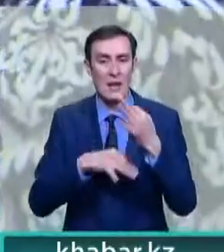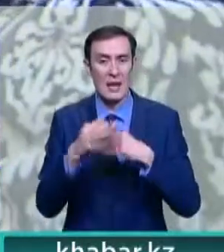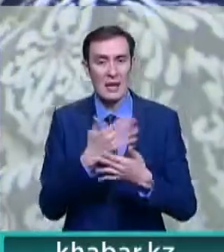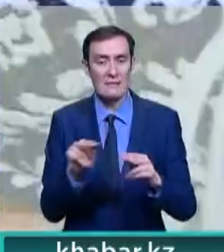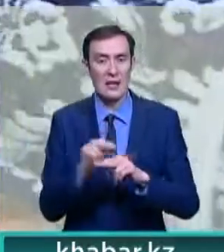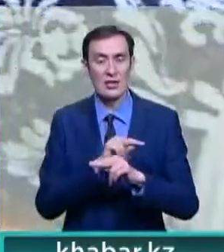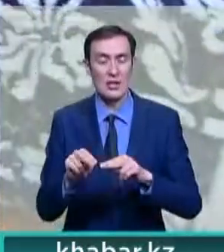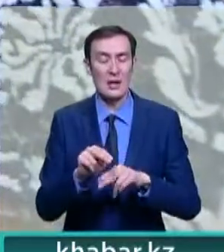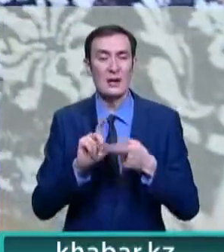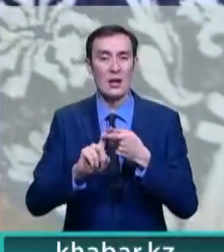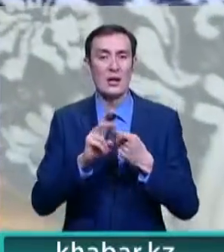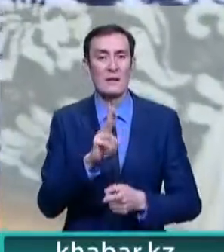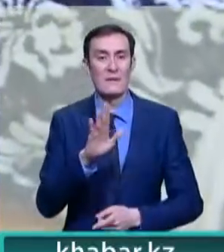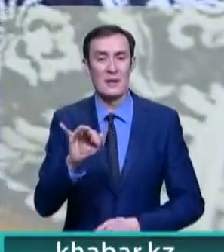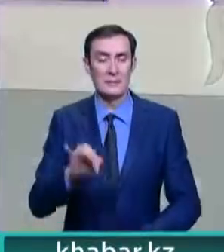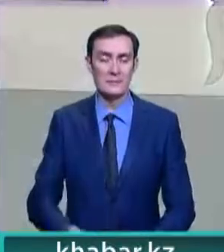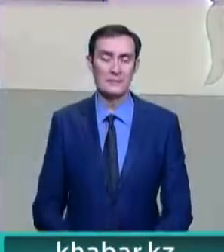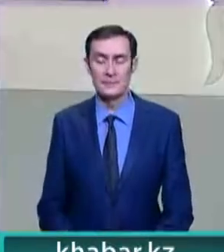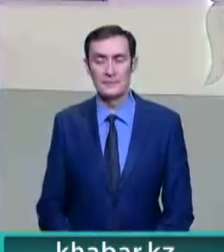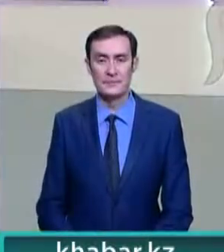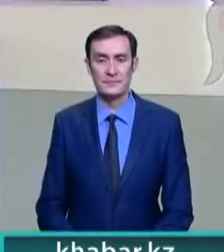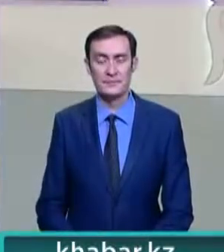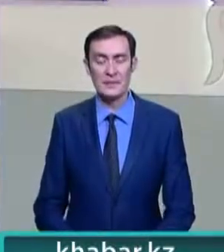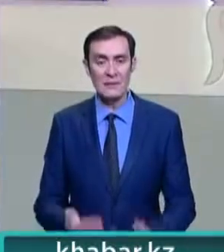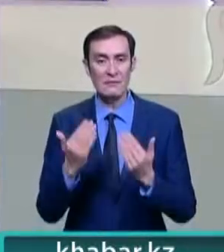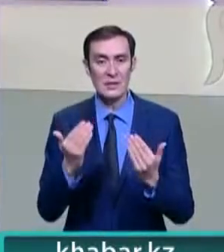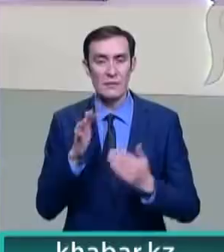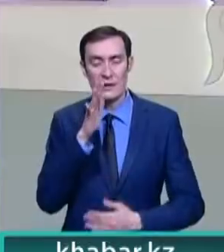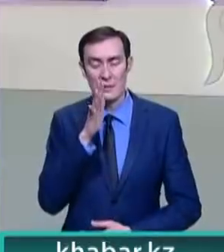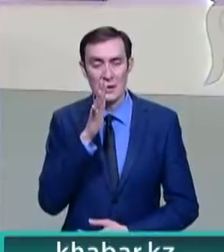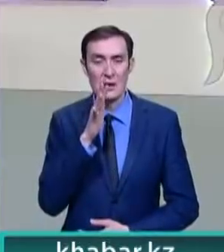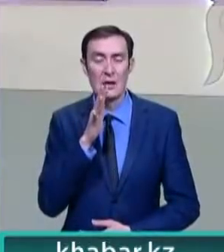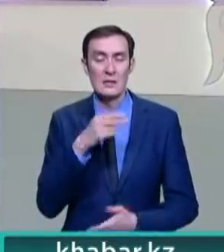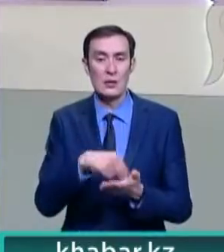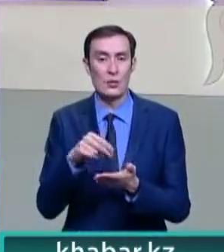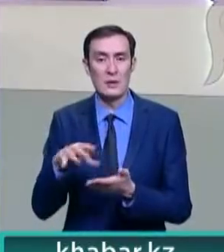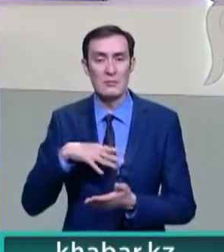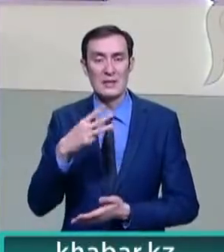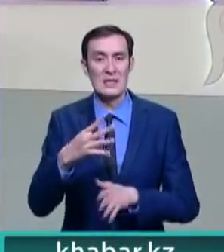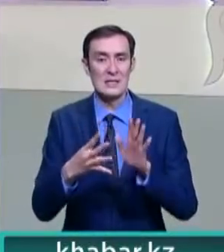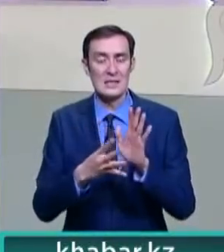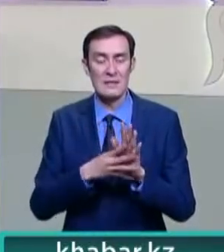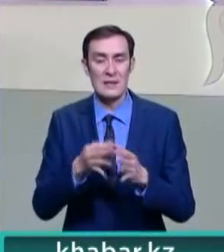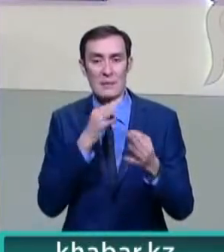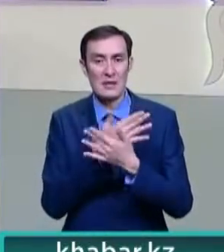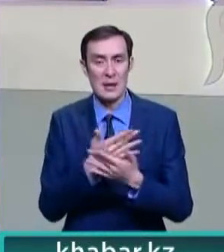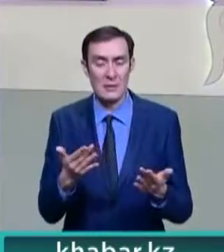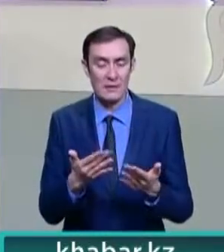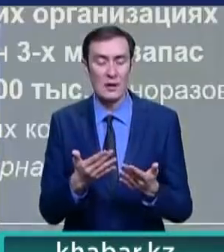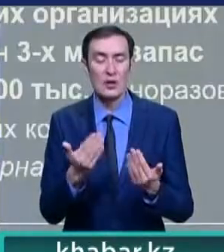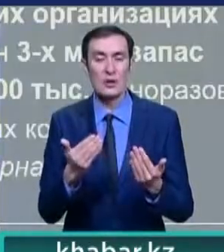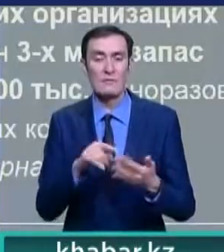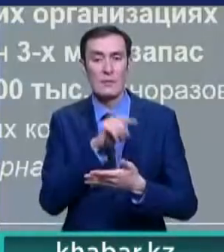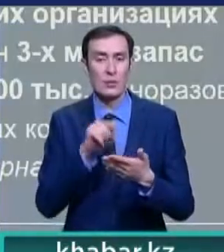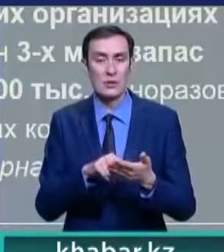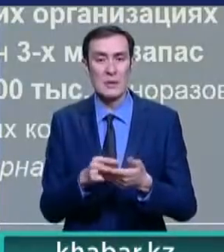для лечения COVID-19. В настоящий момент из 44 наименований закуплено 39 медикаментов. Дополнительно прорабатывается